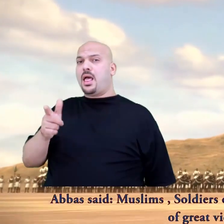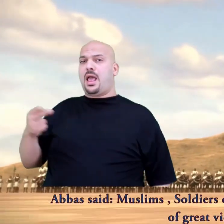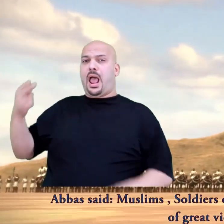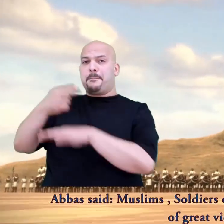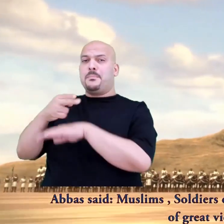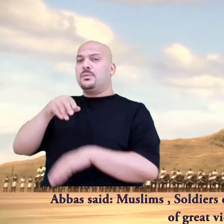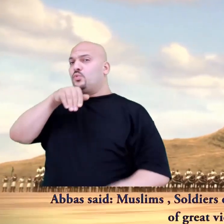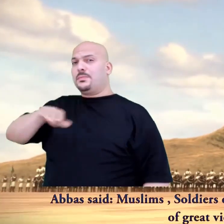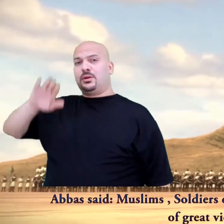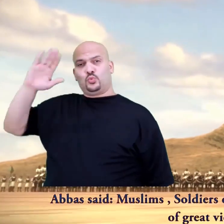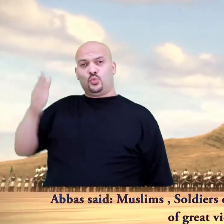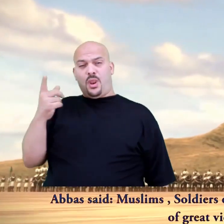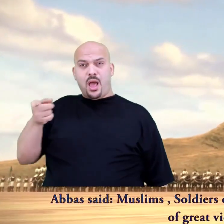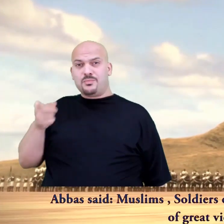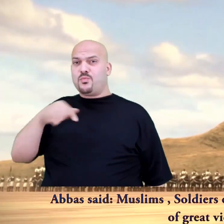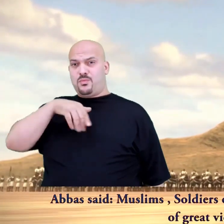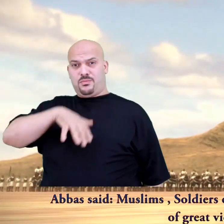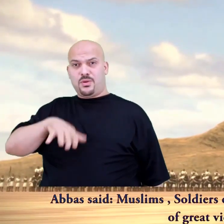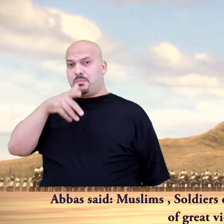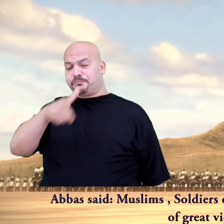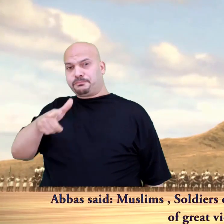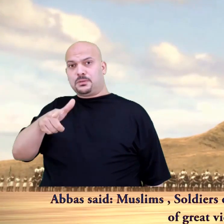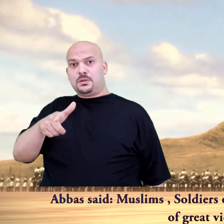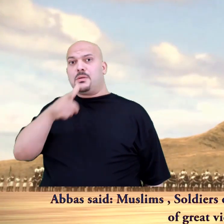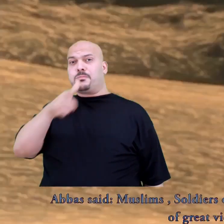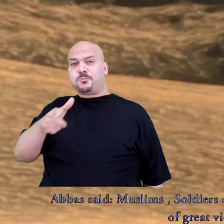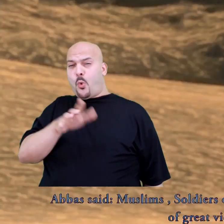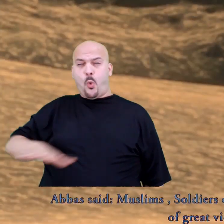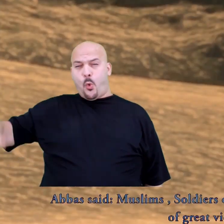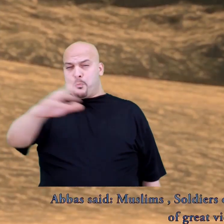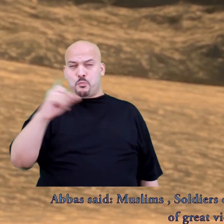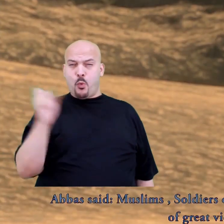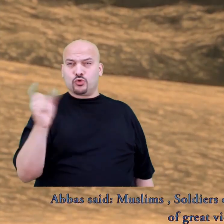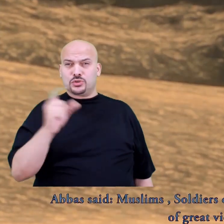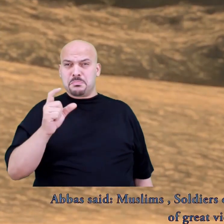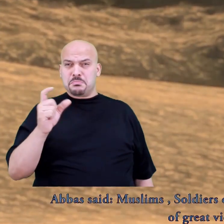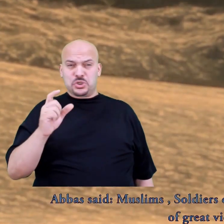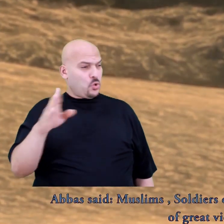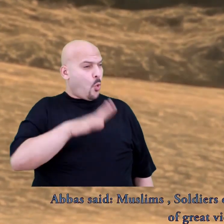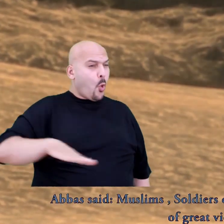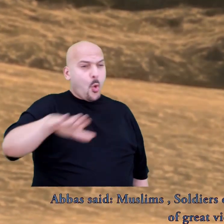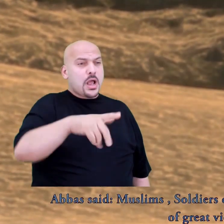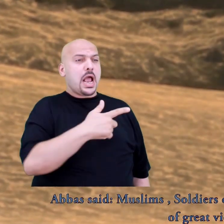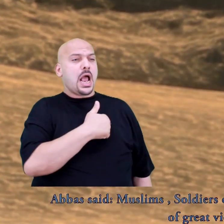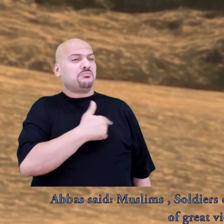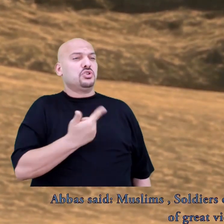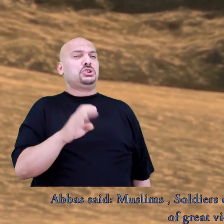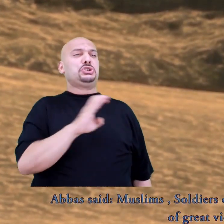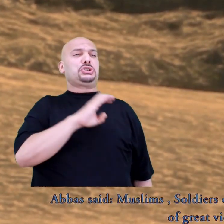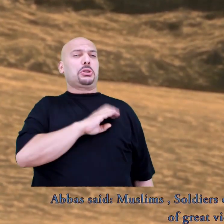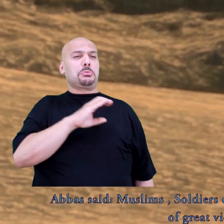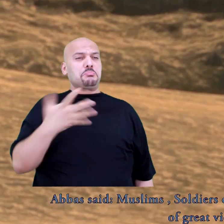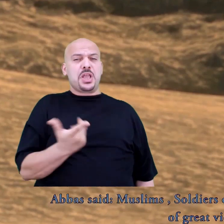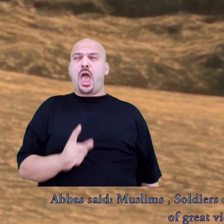قال العباس: أيها المسلمون، يا جند الله، رسول